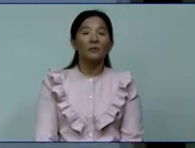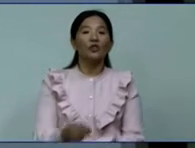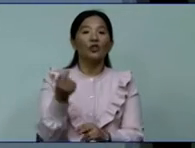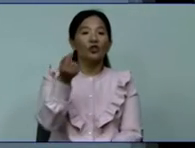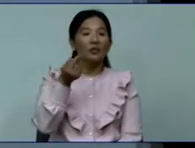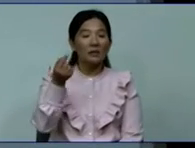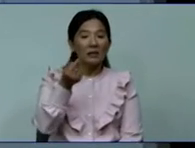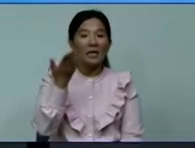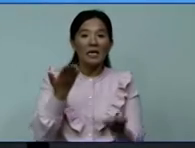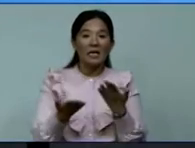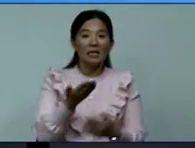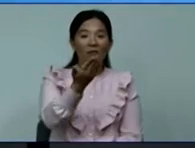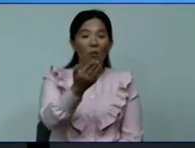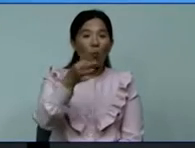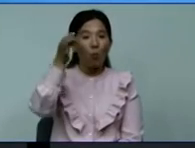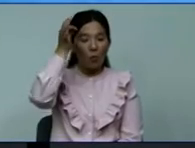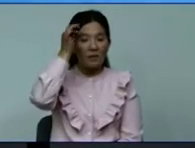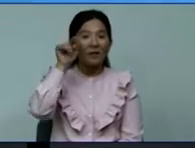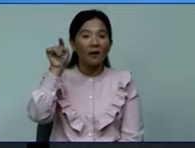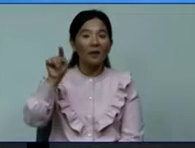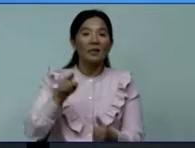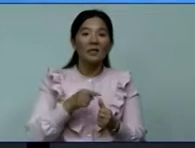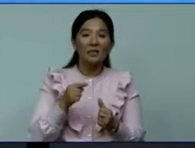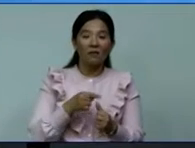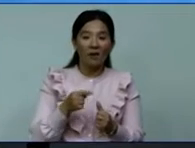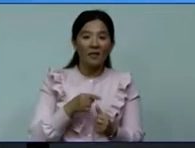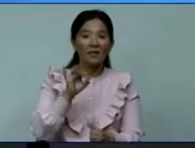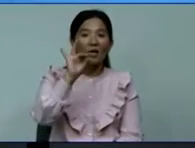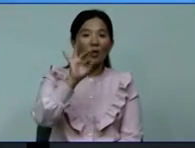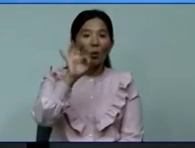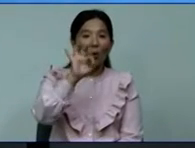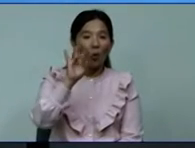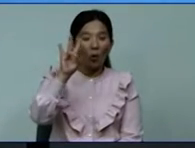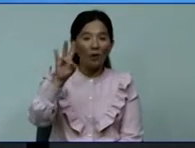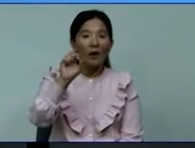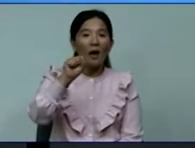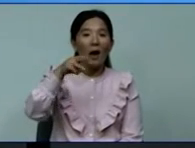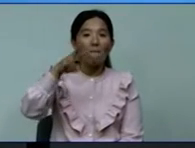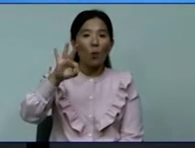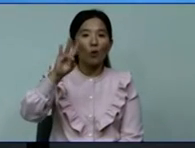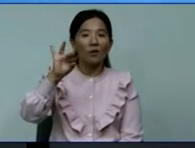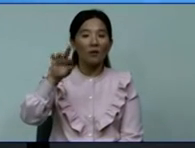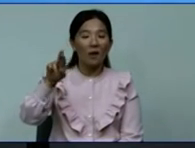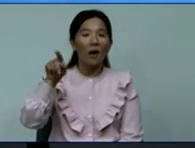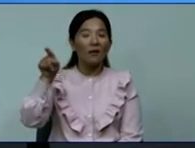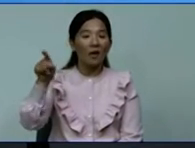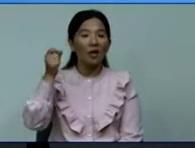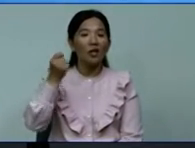Частица, если вы помните, она называется ион аммония. Она